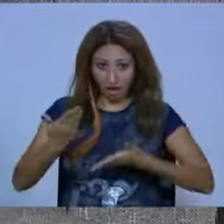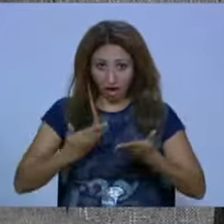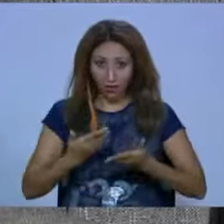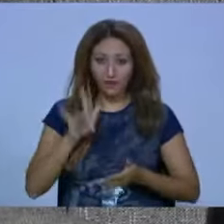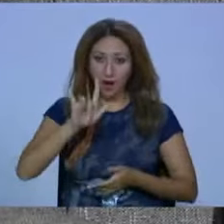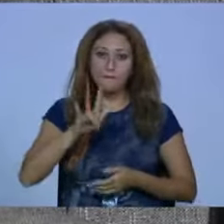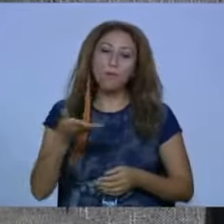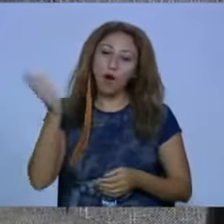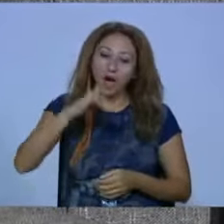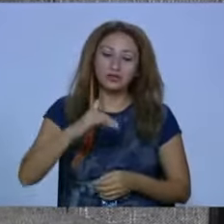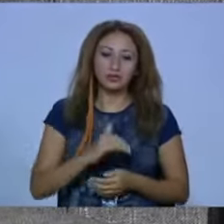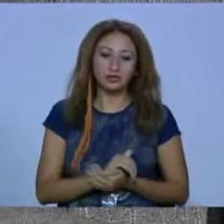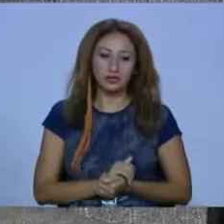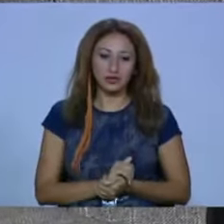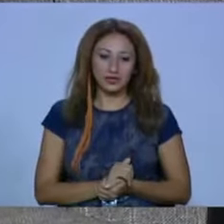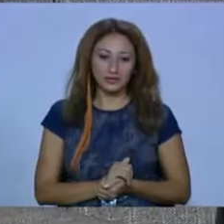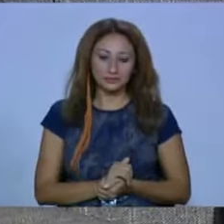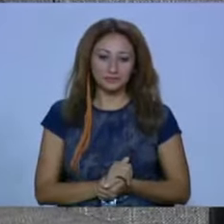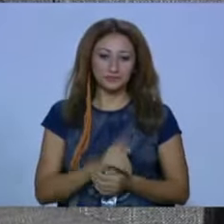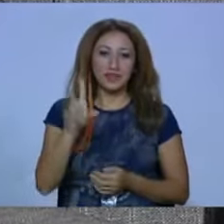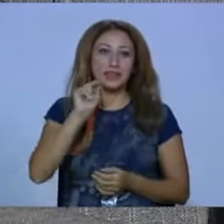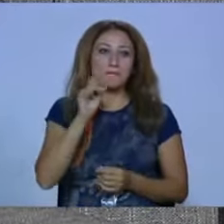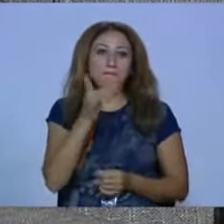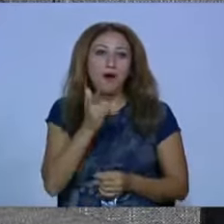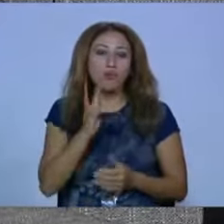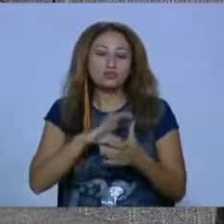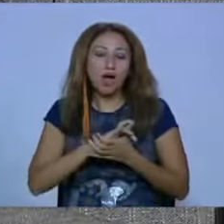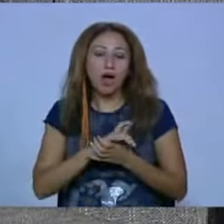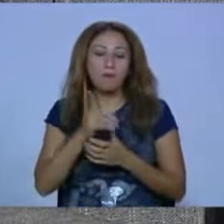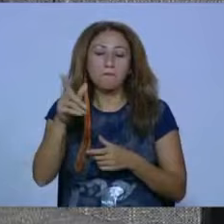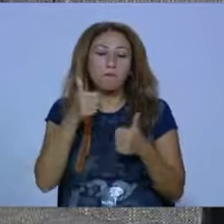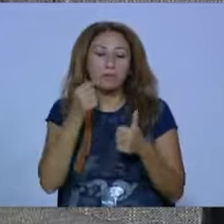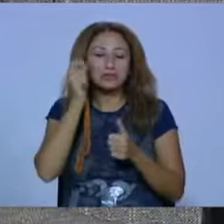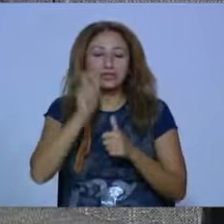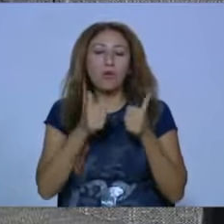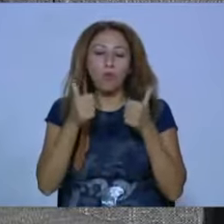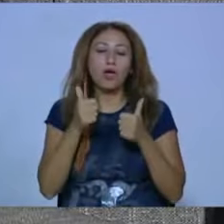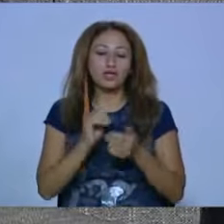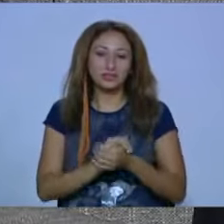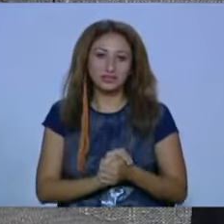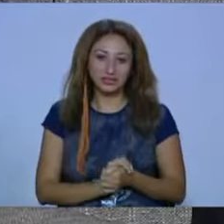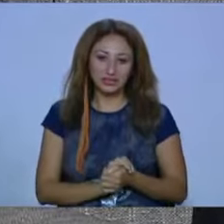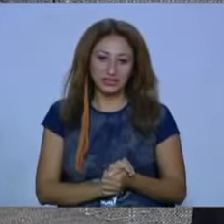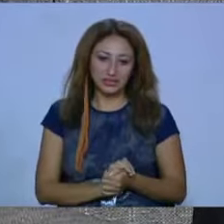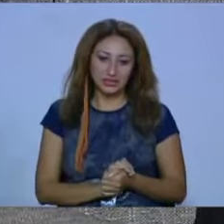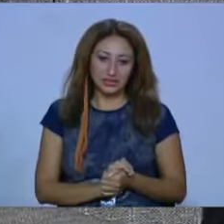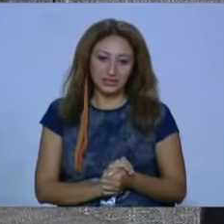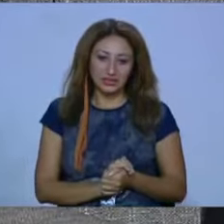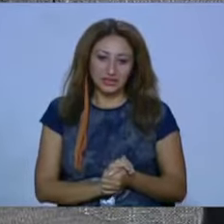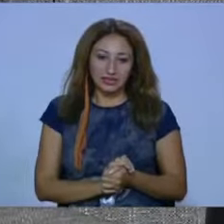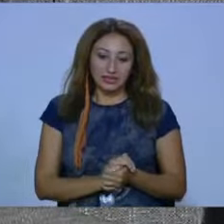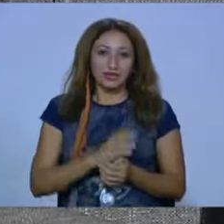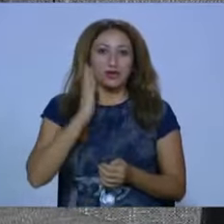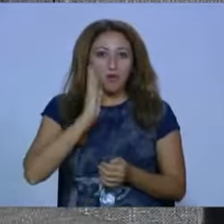ولما تقرب منهم تحس أنه أخوك وحبيبك وصاحبك وجارك والإنسان اللي أنت ممكن